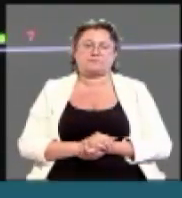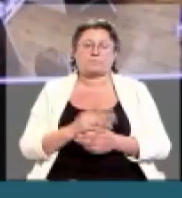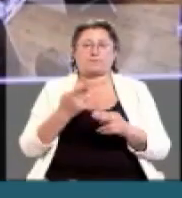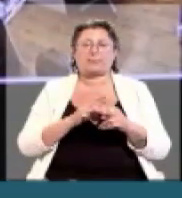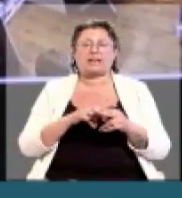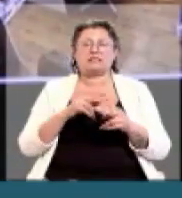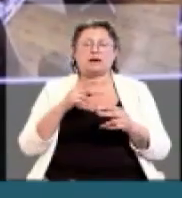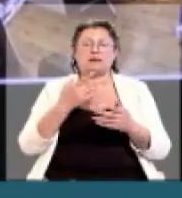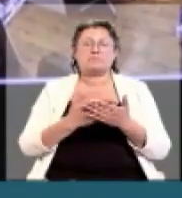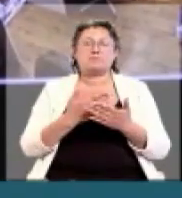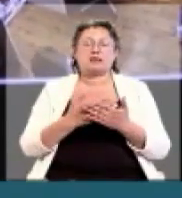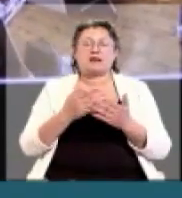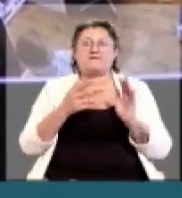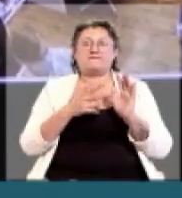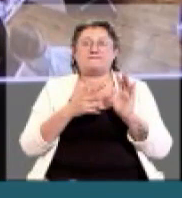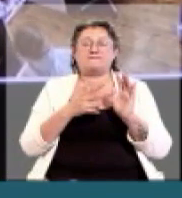Это эквивалентно примерно